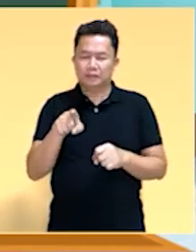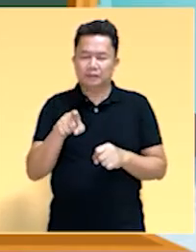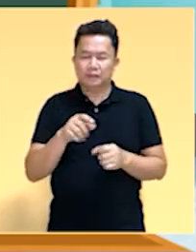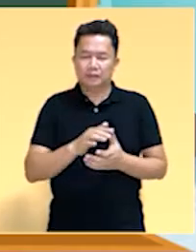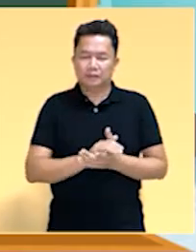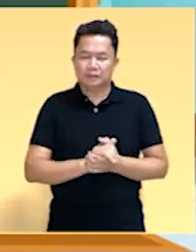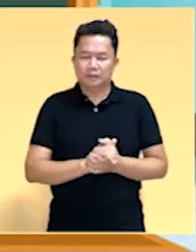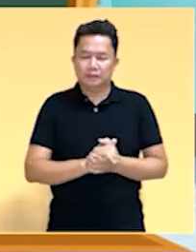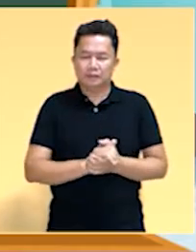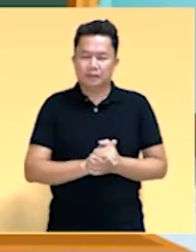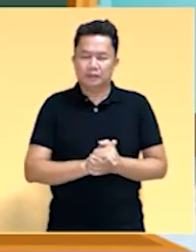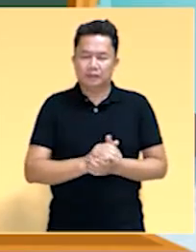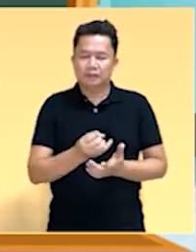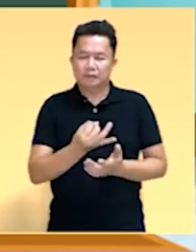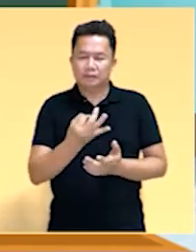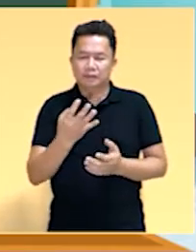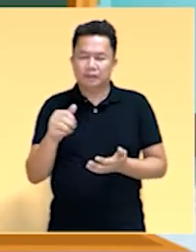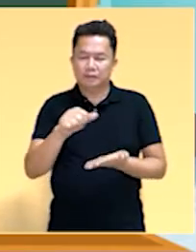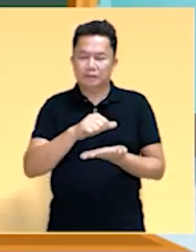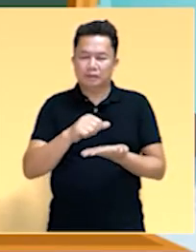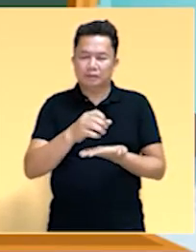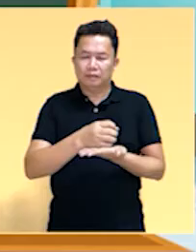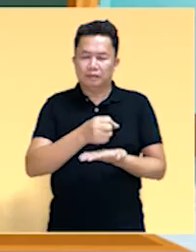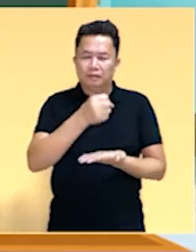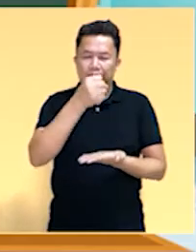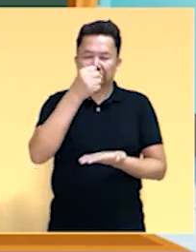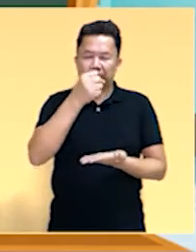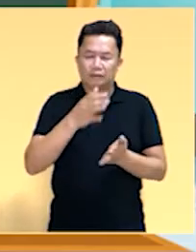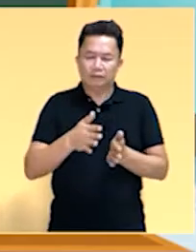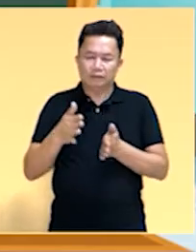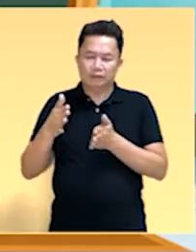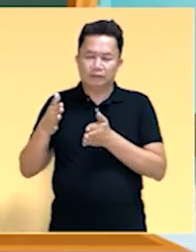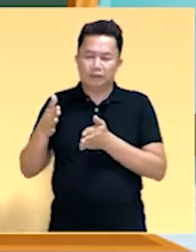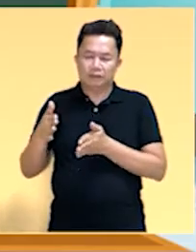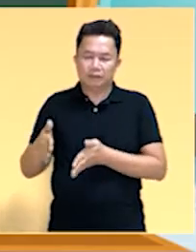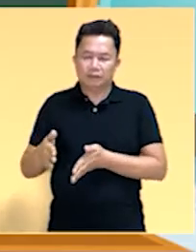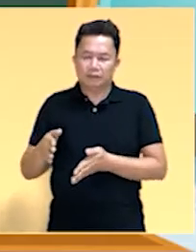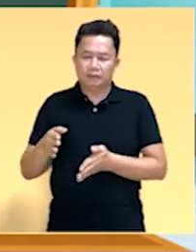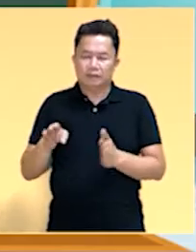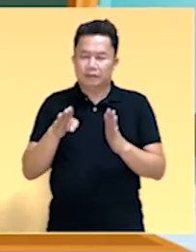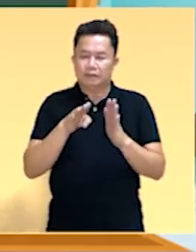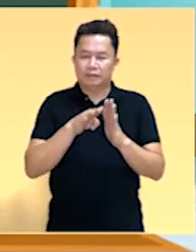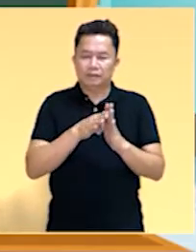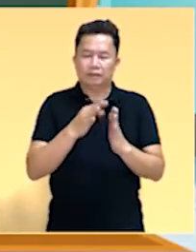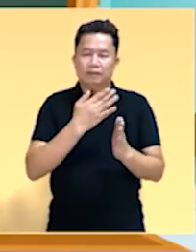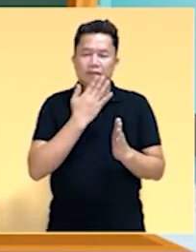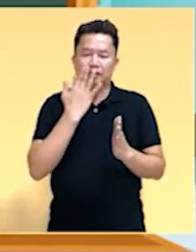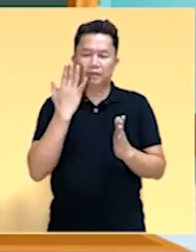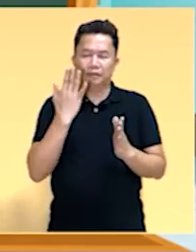ay ilang alcohol bottles pa ang natira sa barangay Makulay?